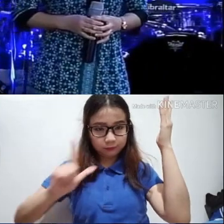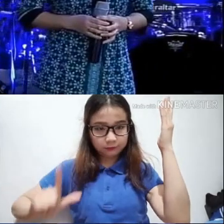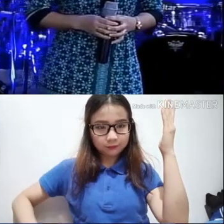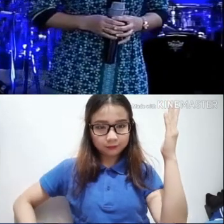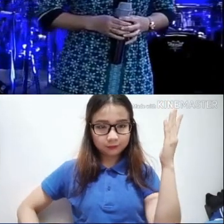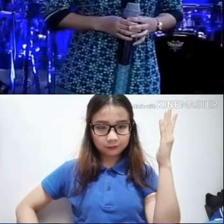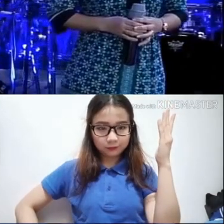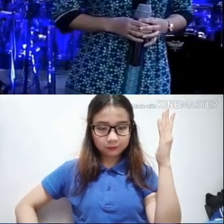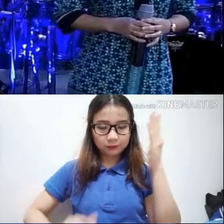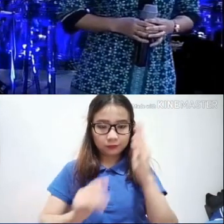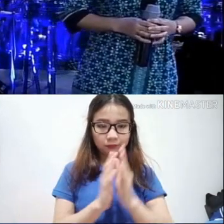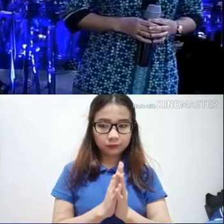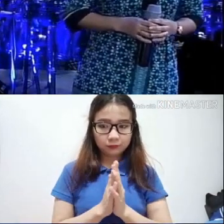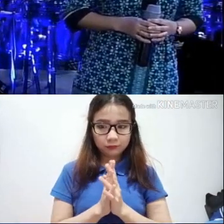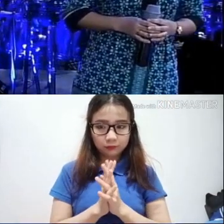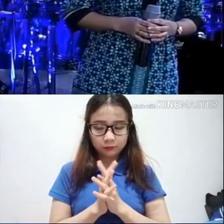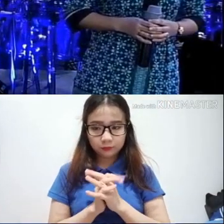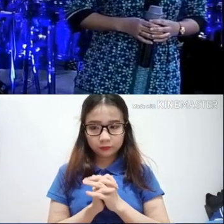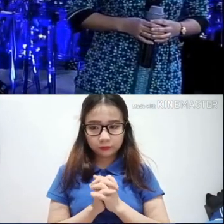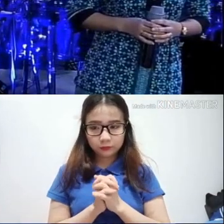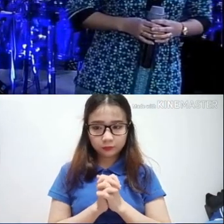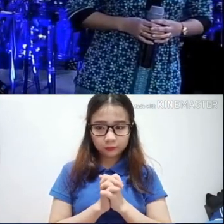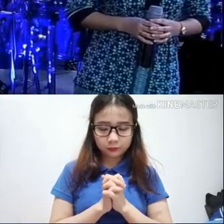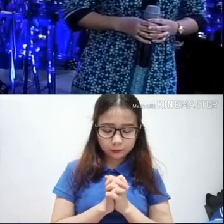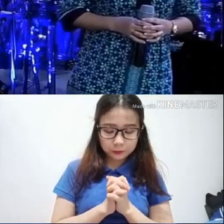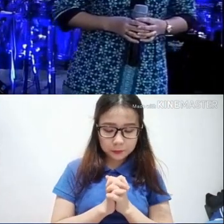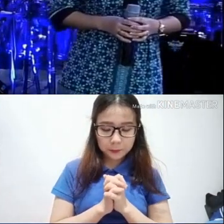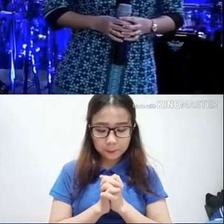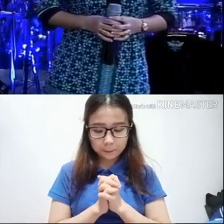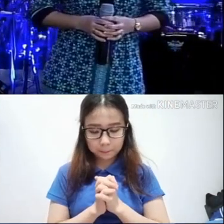worshipped, Lord. As your creation declares your